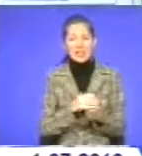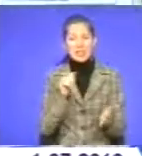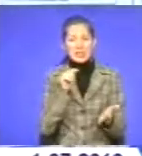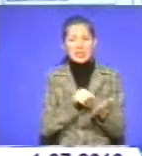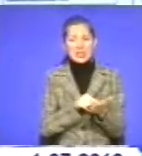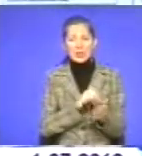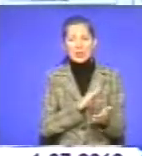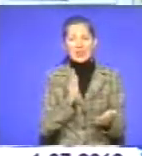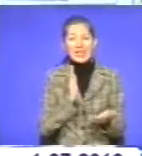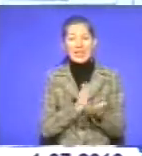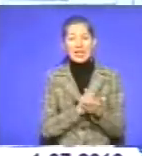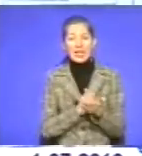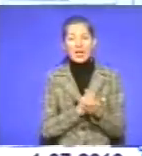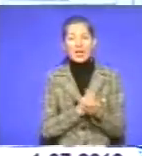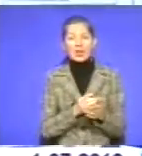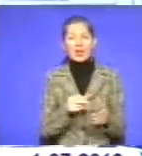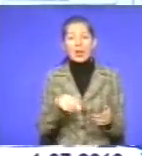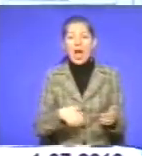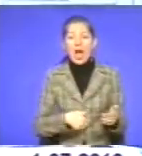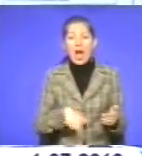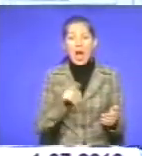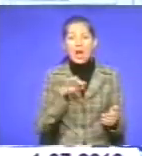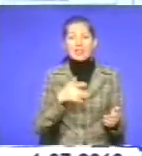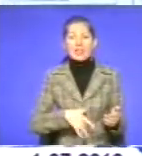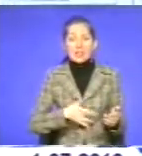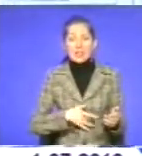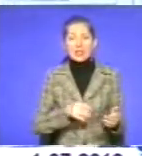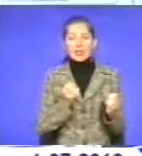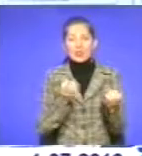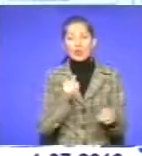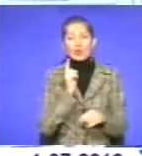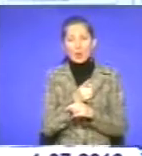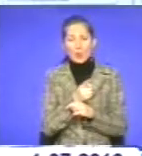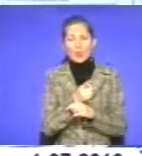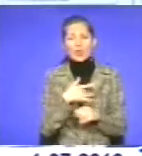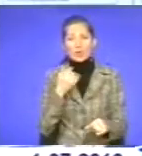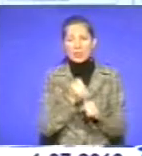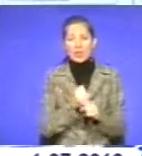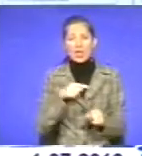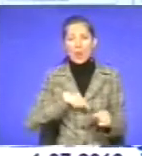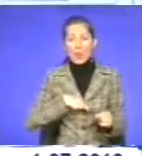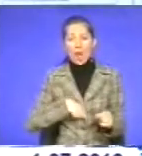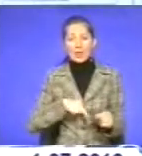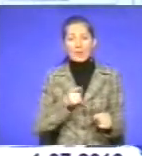вони не є своєрідною ані дієтою, ані попросту забороною якоїсь дисциплінарною,